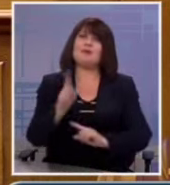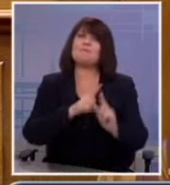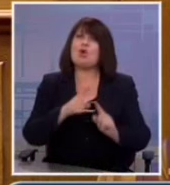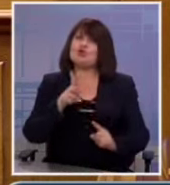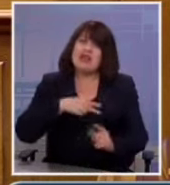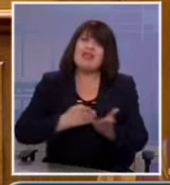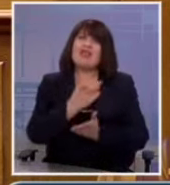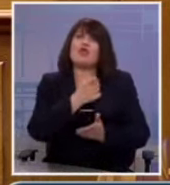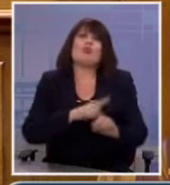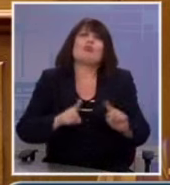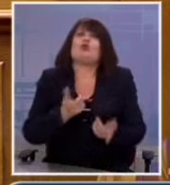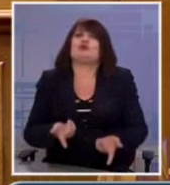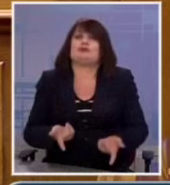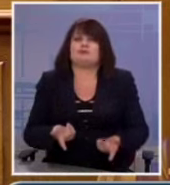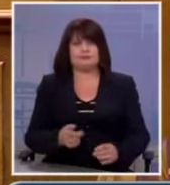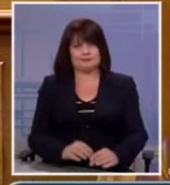δικαιώσουμε?